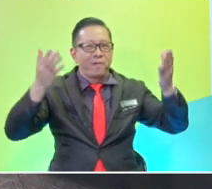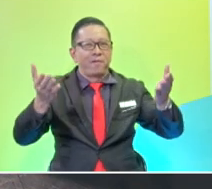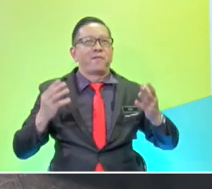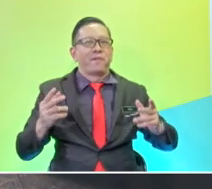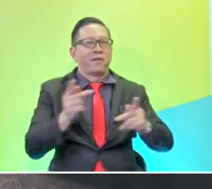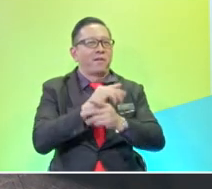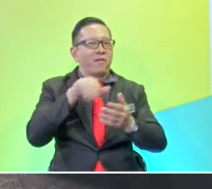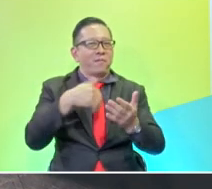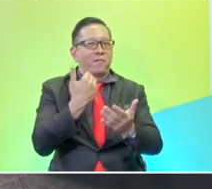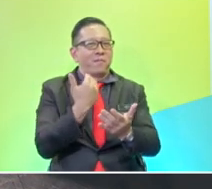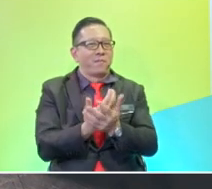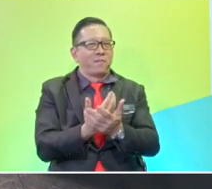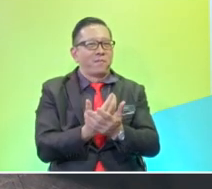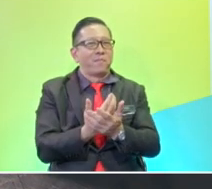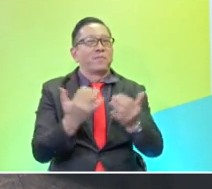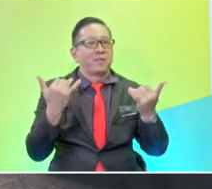yeah